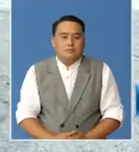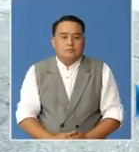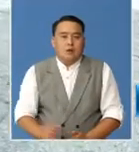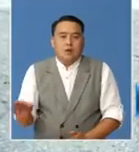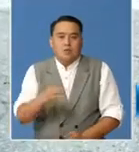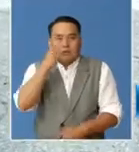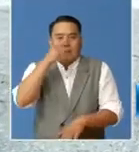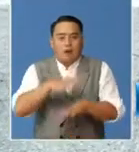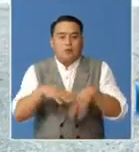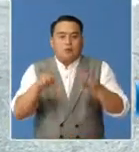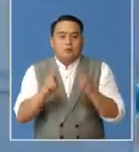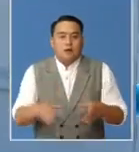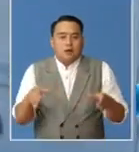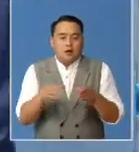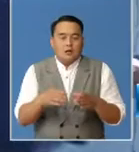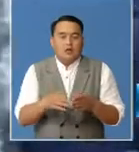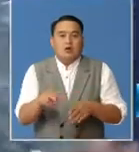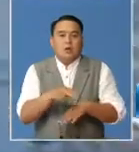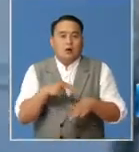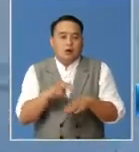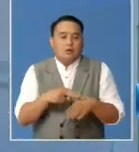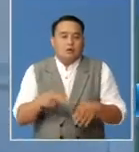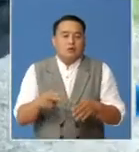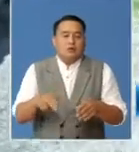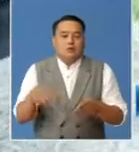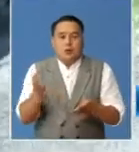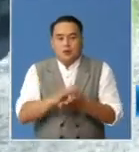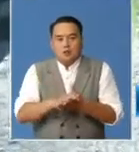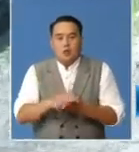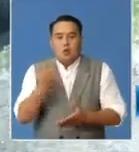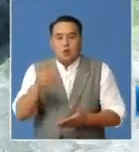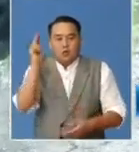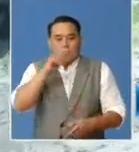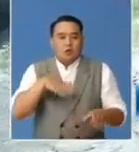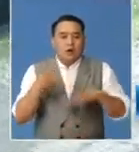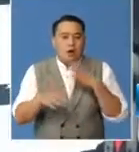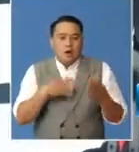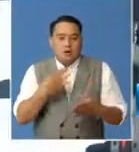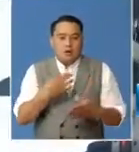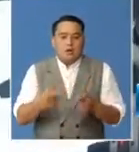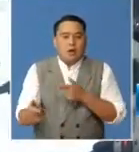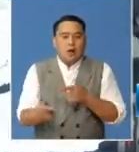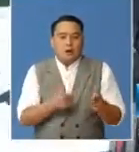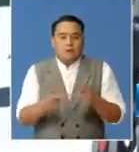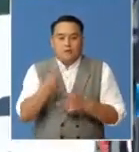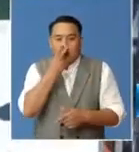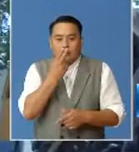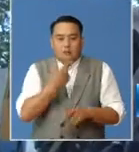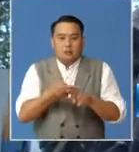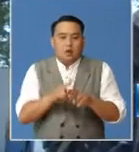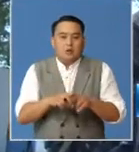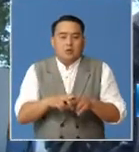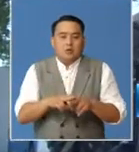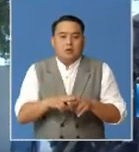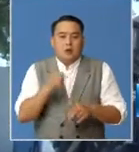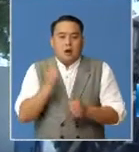Облыс әкімі арнайы жасақталған жауынгерлердің қызметімен де танысты. Олардың оқу-жаттығуларын тамашалап, дайындықтарын көрді. Сонымен қатар